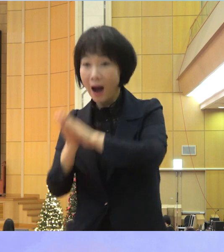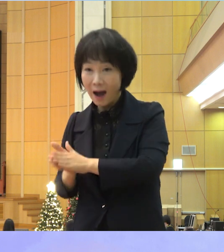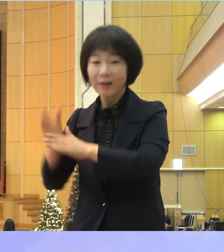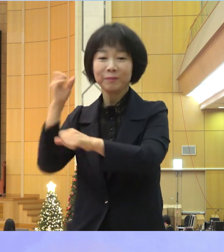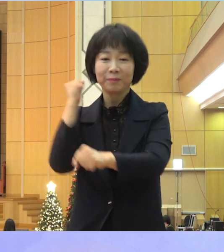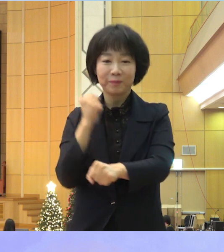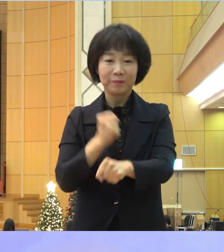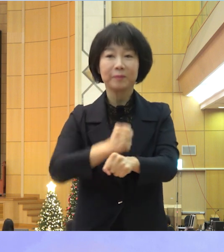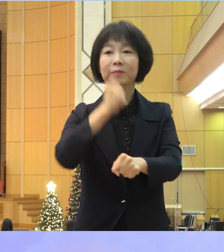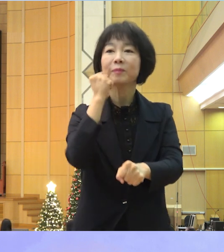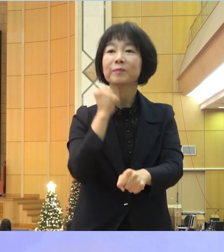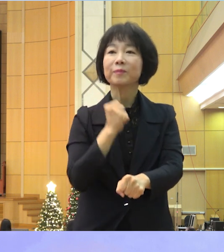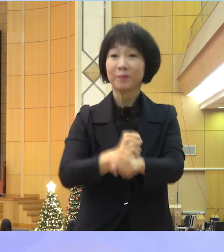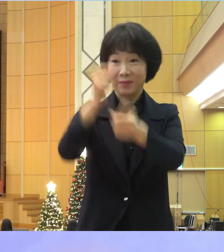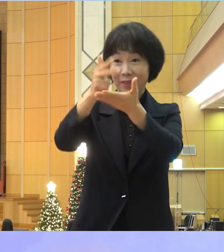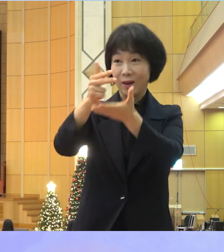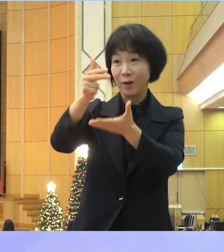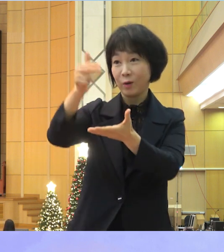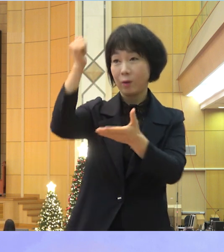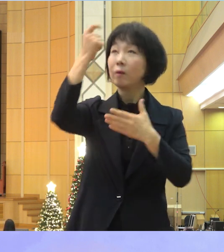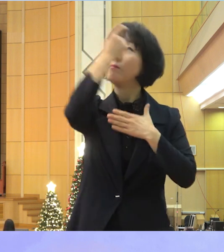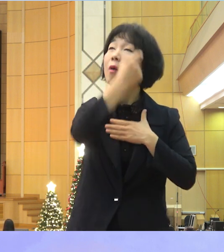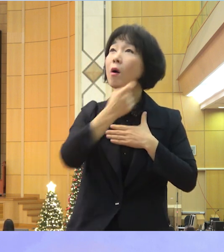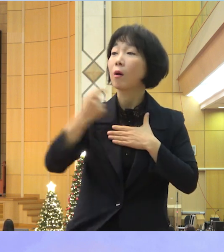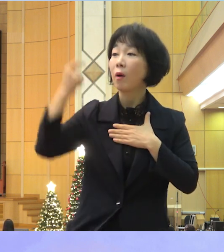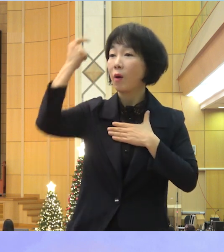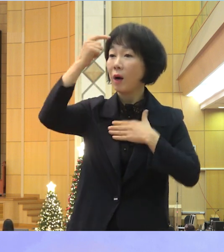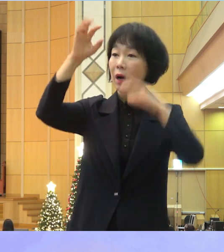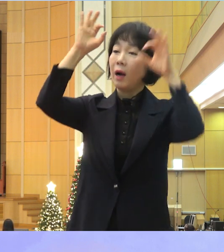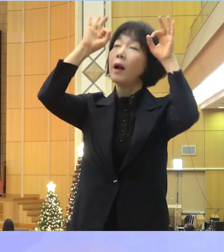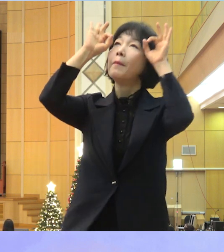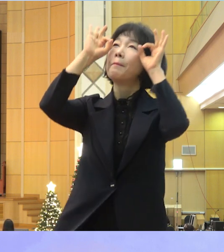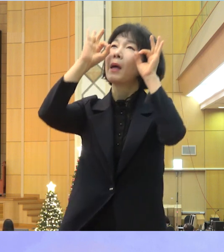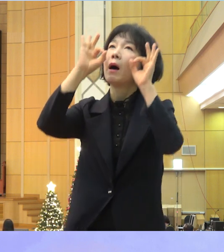주의 얼굴 뵙기 전에, 주의 얼굴